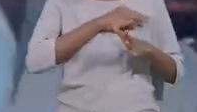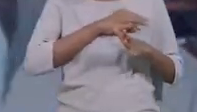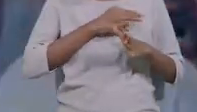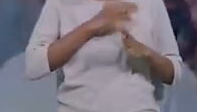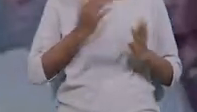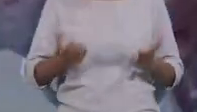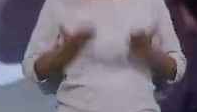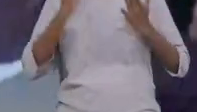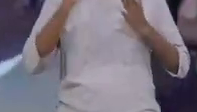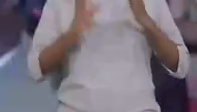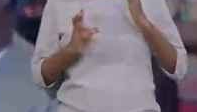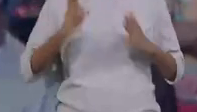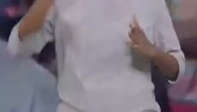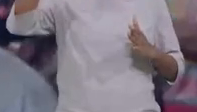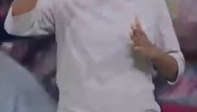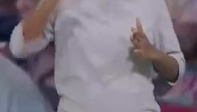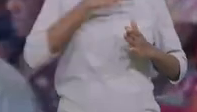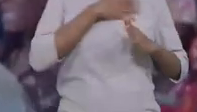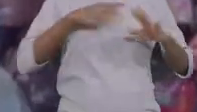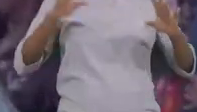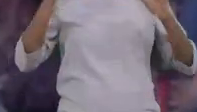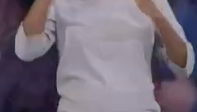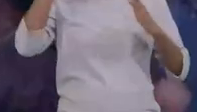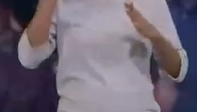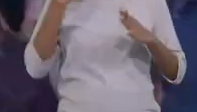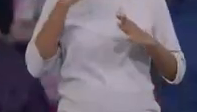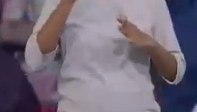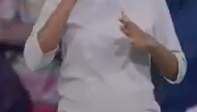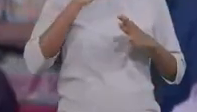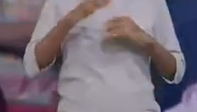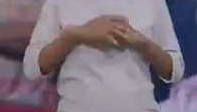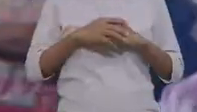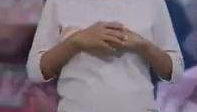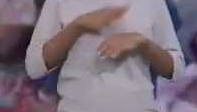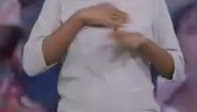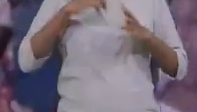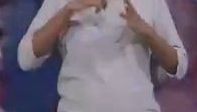Que ton ministère t'élève et sache qui tu es